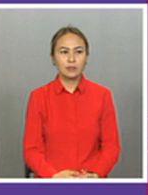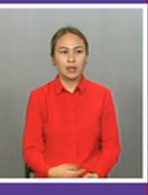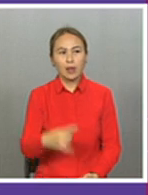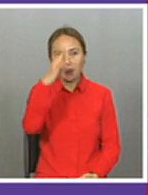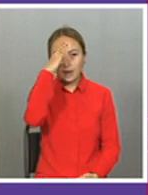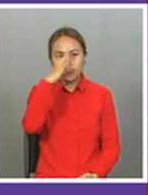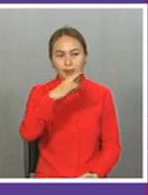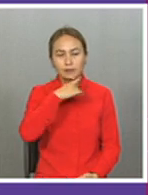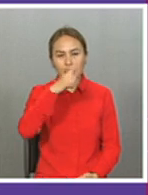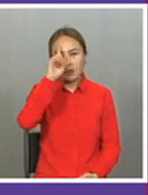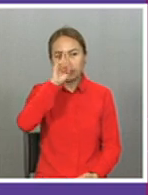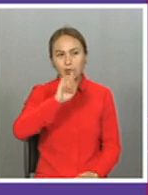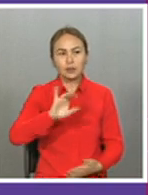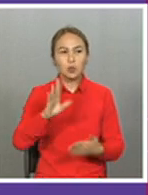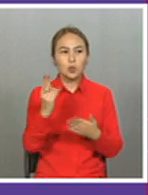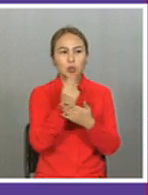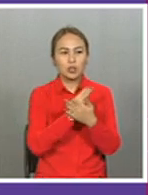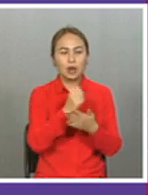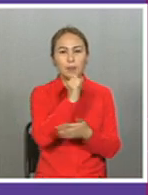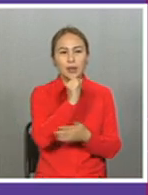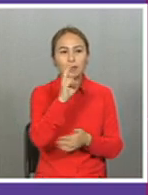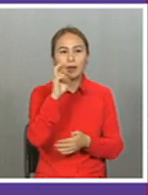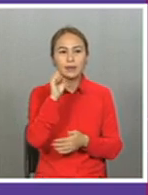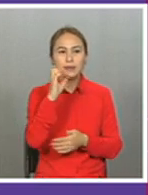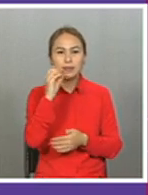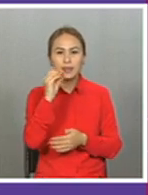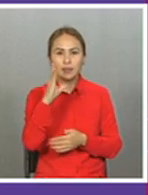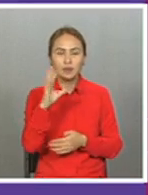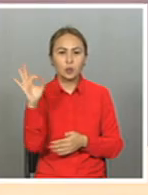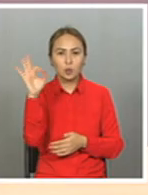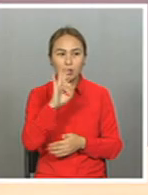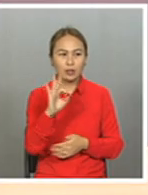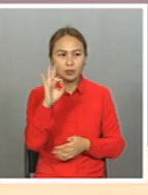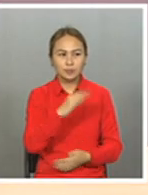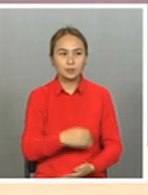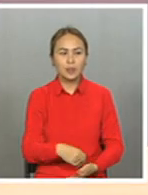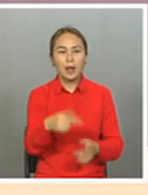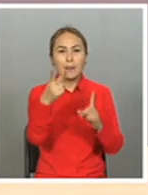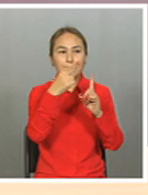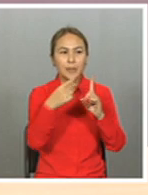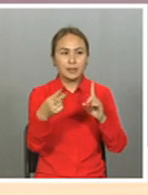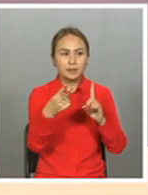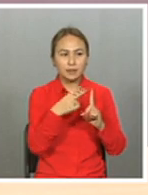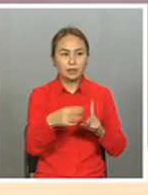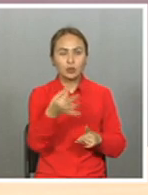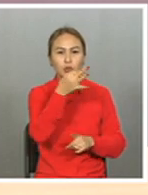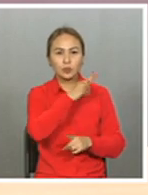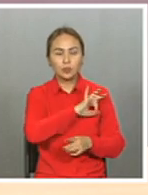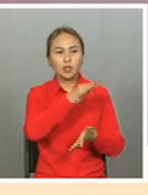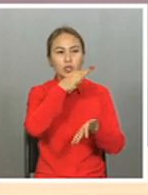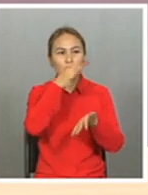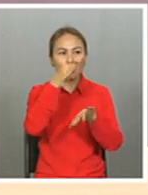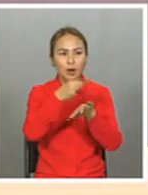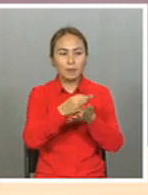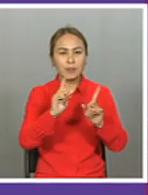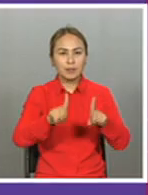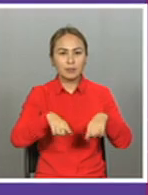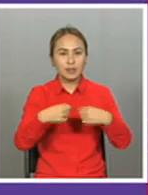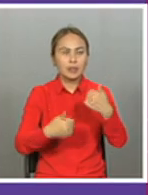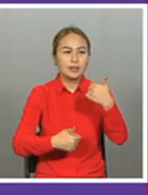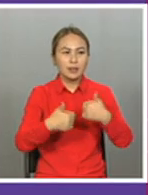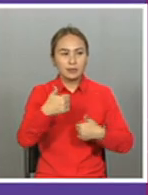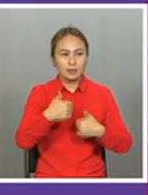Қазақтың атақты суретшісі Әбілхан Қастеев туралы. Мәтінді ұтымды жауап мәтінімен салыстырыңдар.